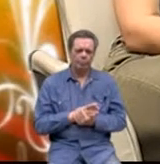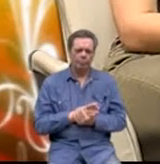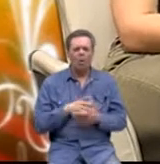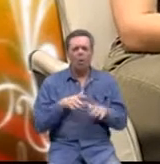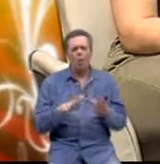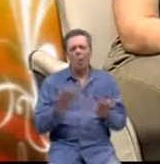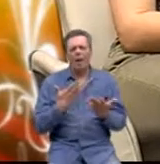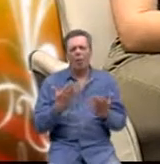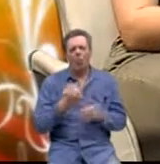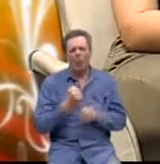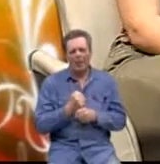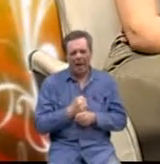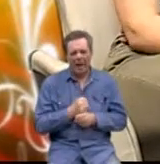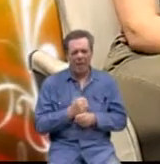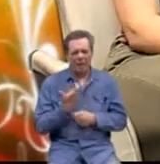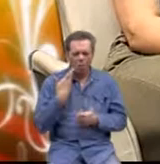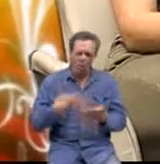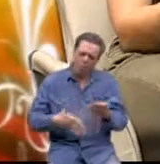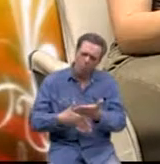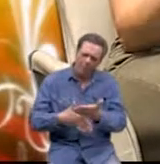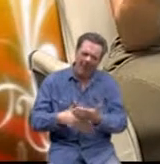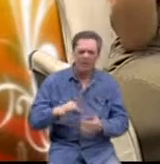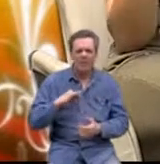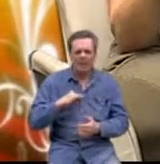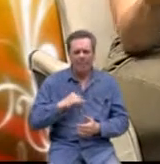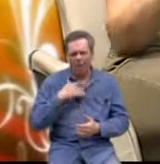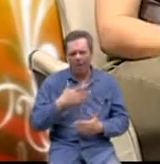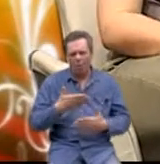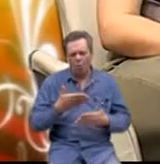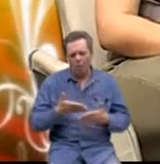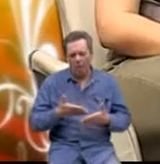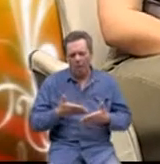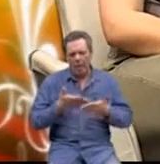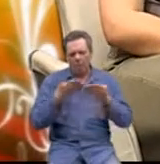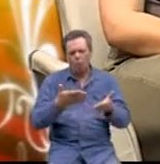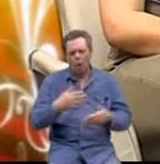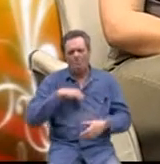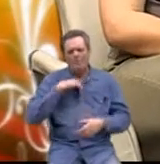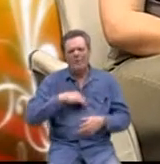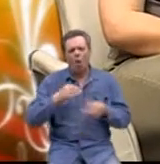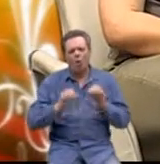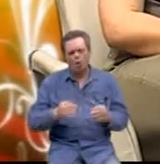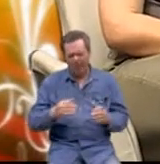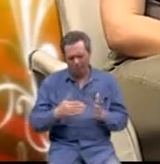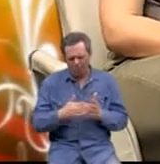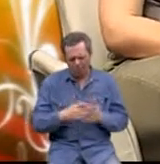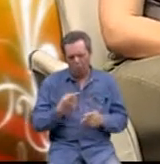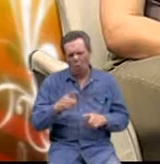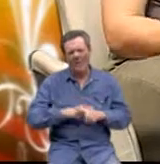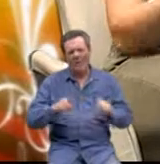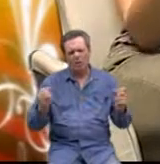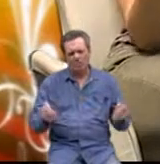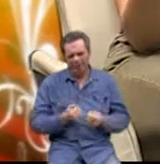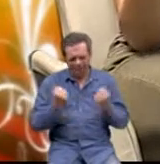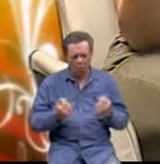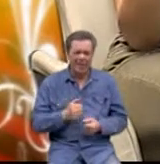ljudima koji rade, koji jesu pomagački zanimanja i koji rade na pružanju psihosocijalne podrške korisnicima kroz različite aktivnosti,